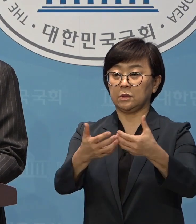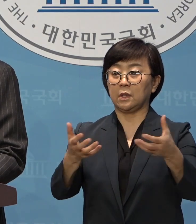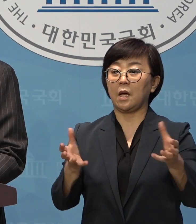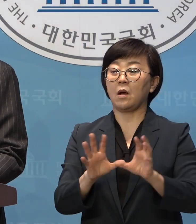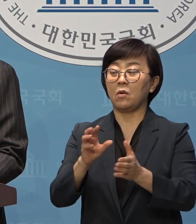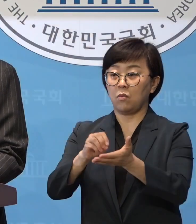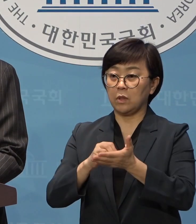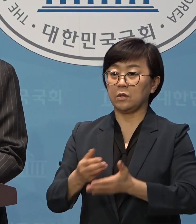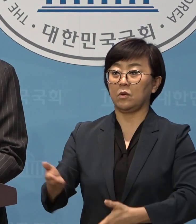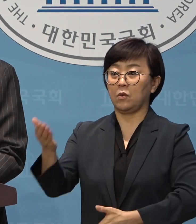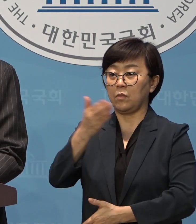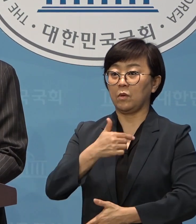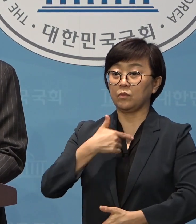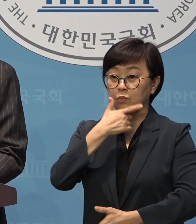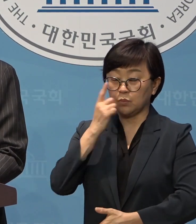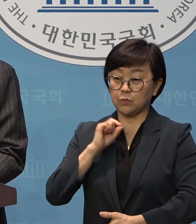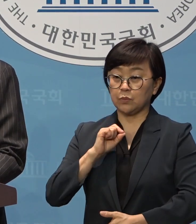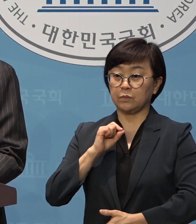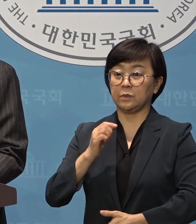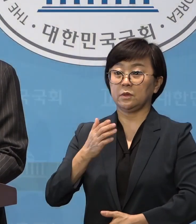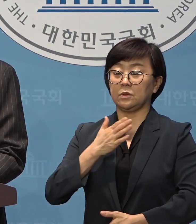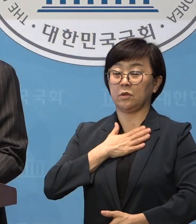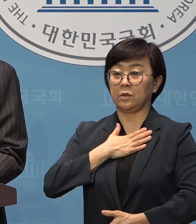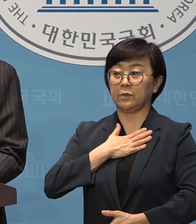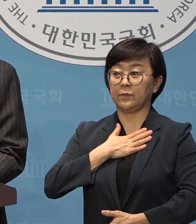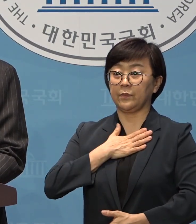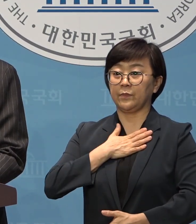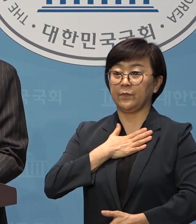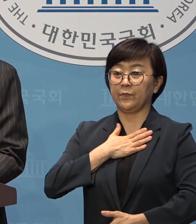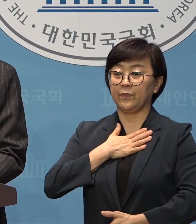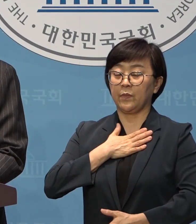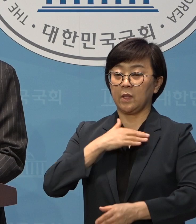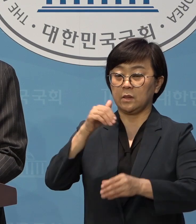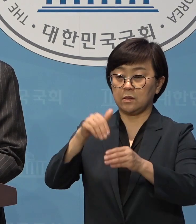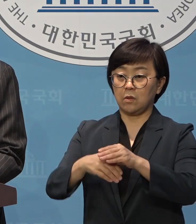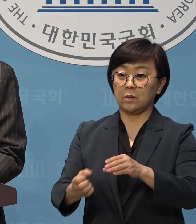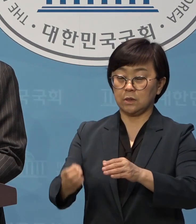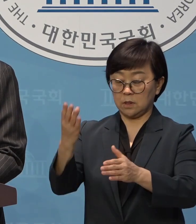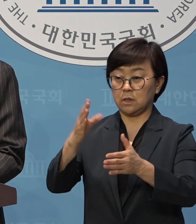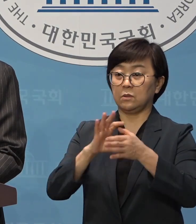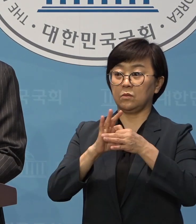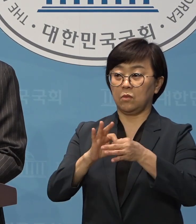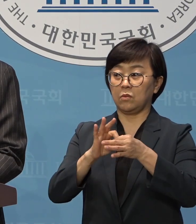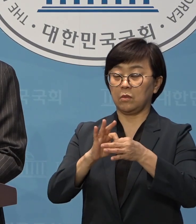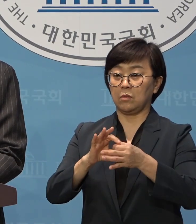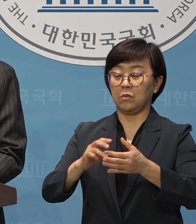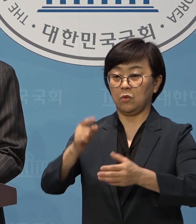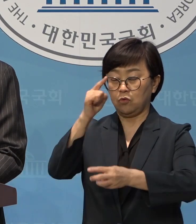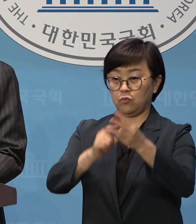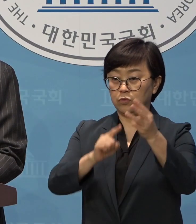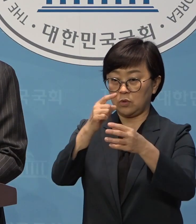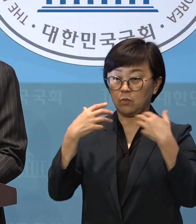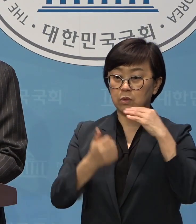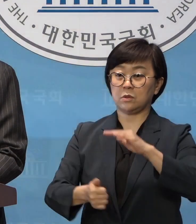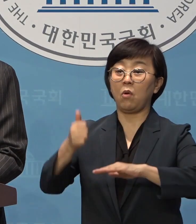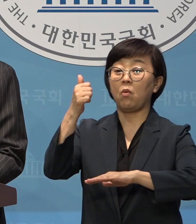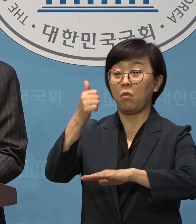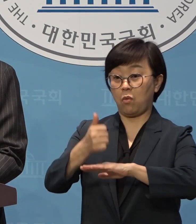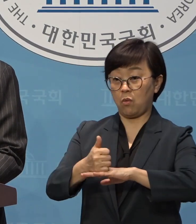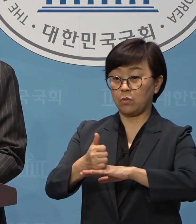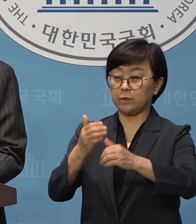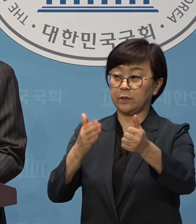여러분, 부족하지만 저를 밟고 총선 승리를 통해 윤석열 정부를 성공시켜